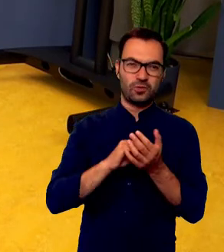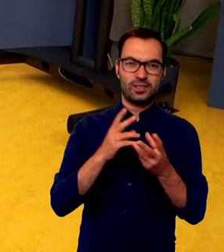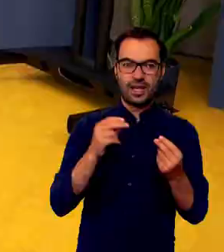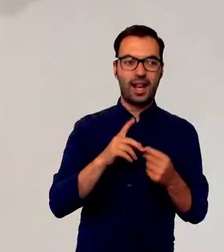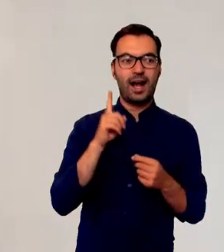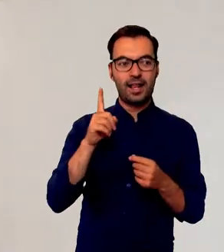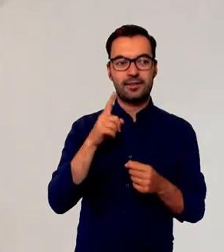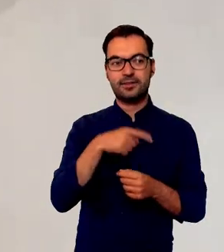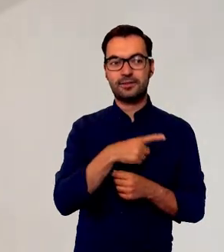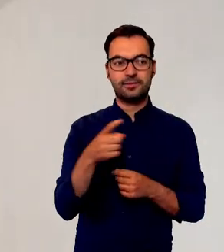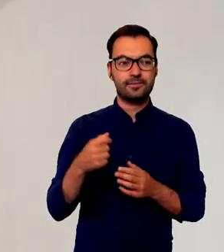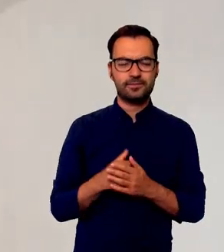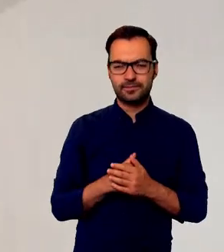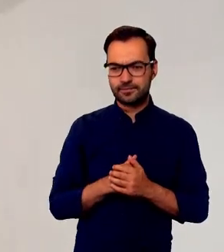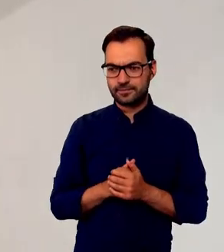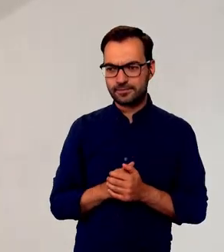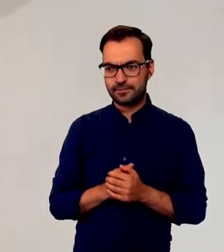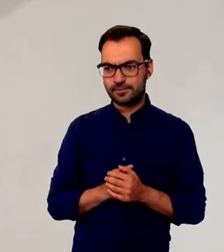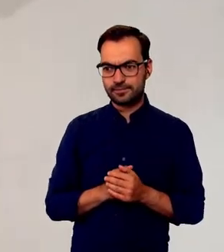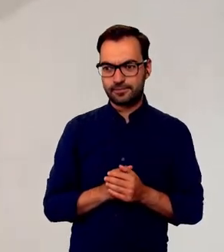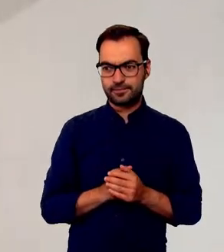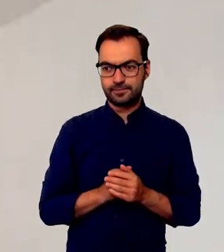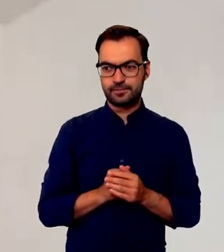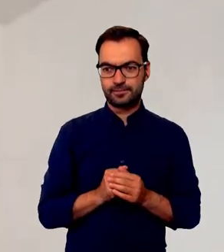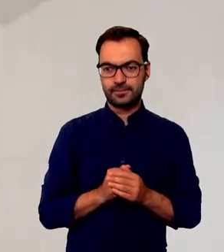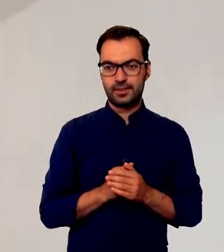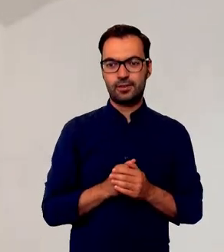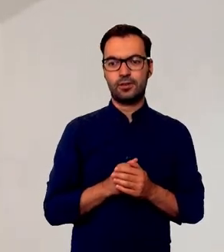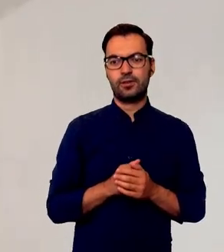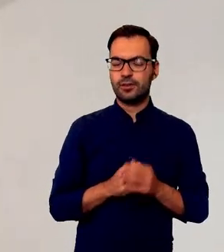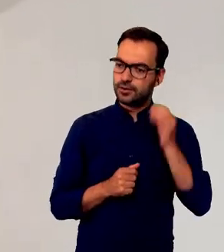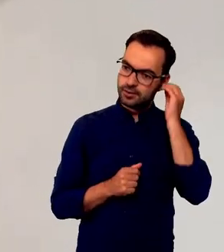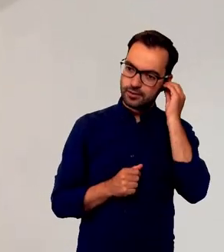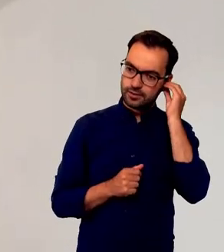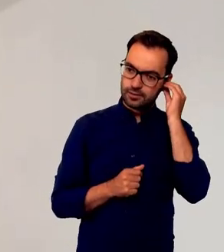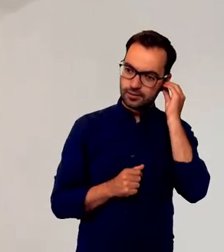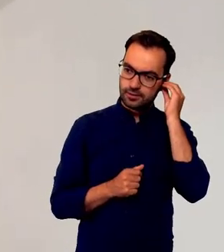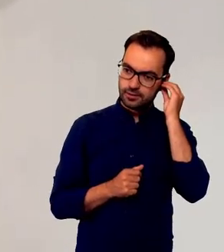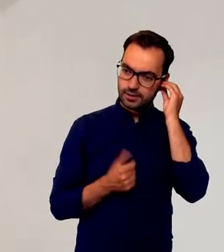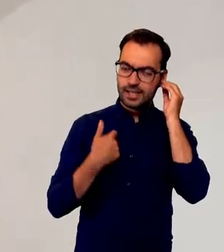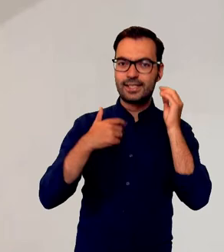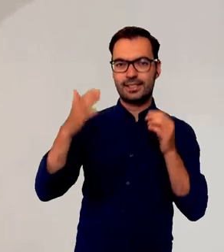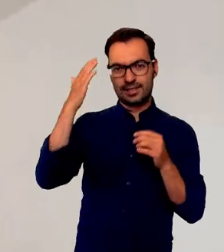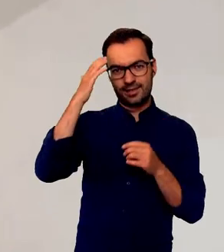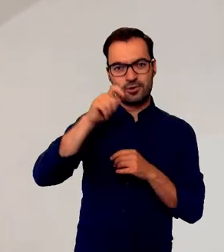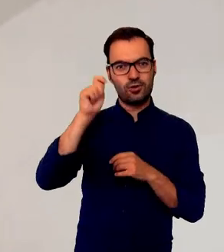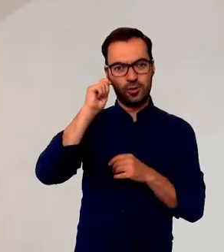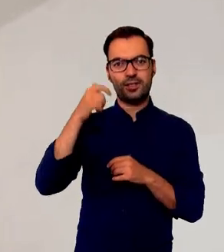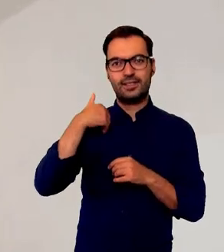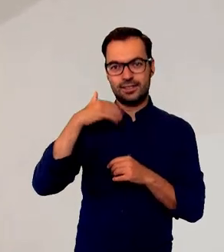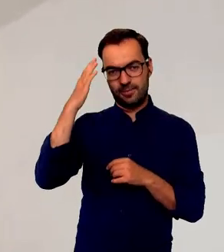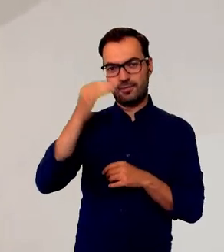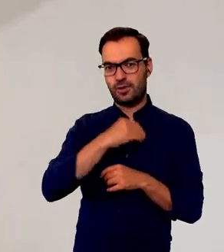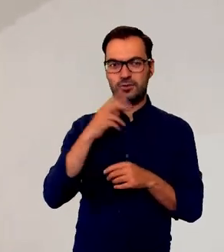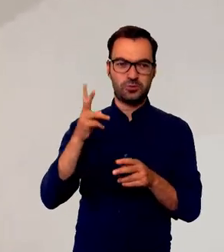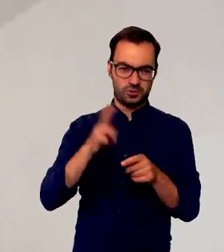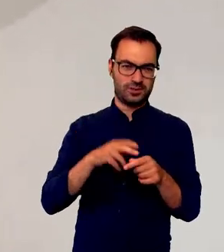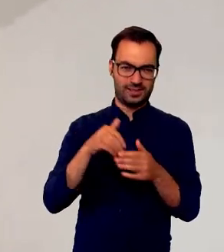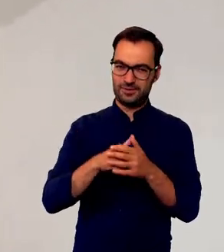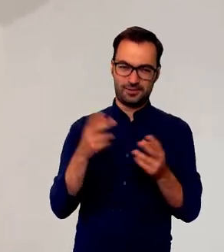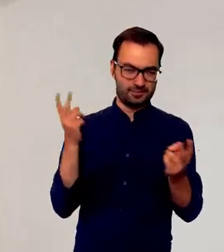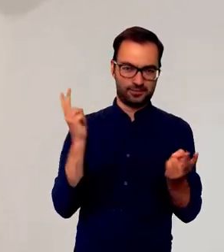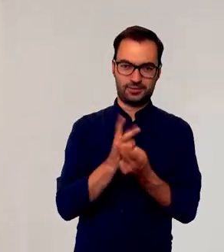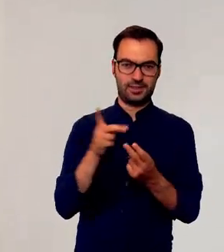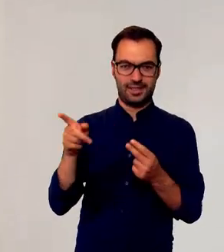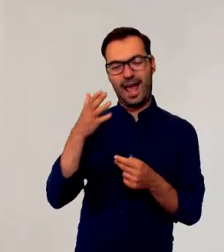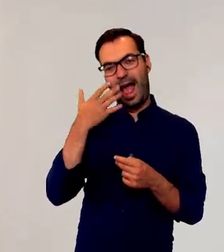doświadczyła, ale czy te kobiety, zwłaszcza w moim wieku, ja znam. Ja znam Polaków, którzy się zachowują tak samo, jak się